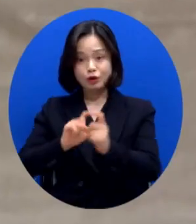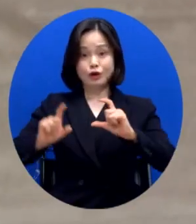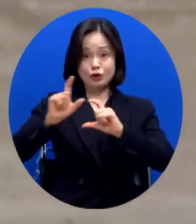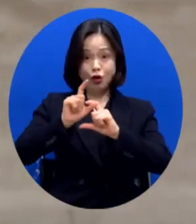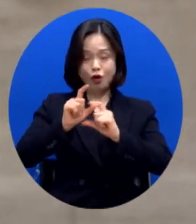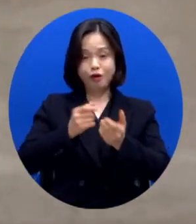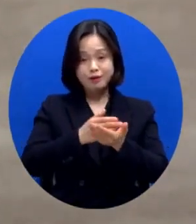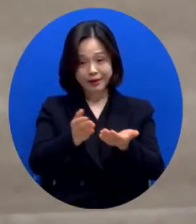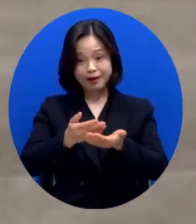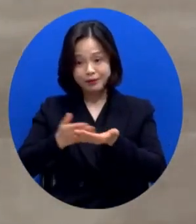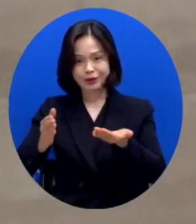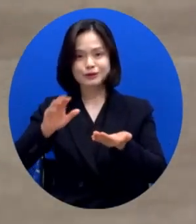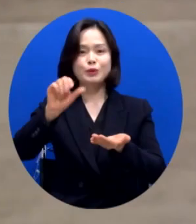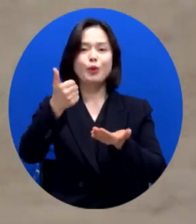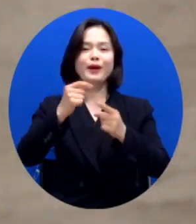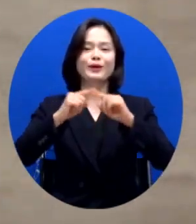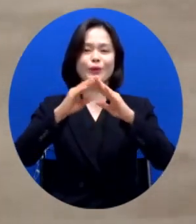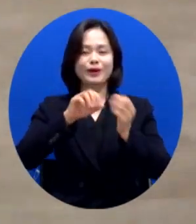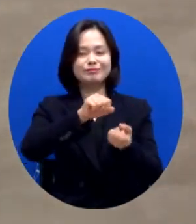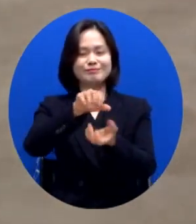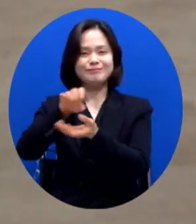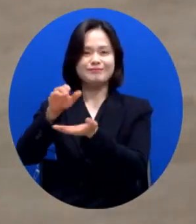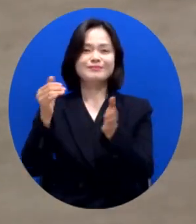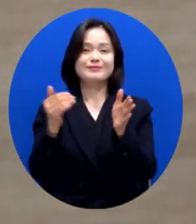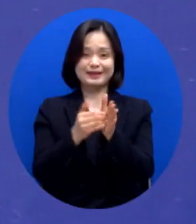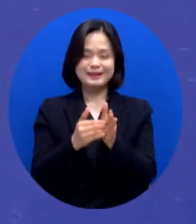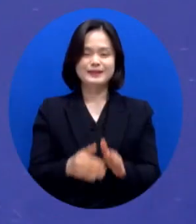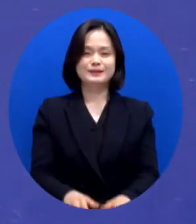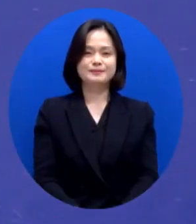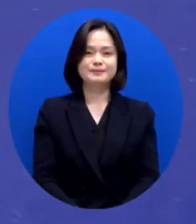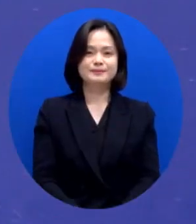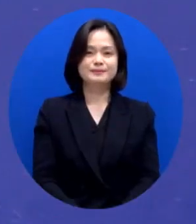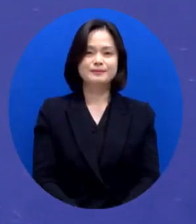현재 500여 교회에 보냈습니다.